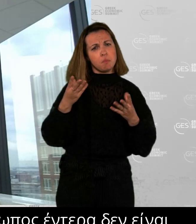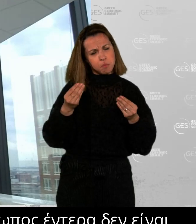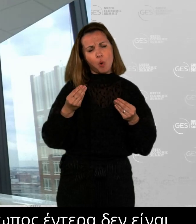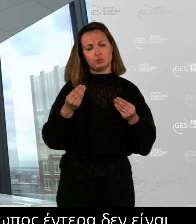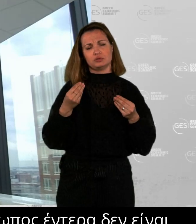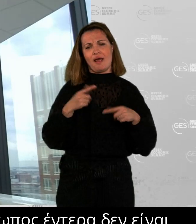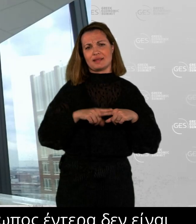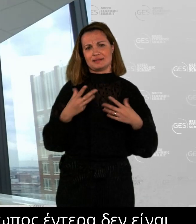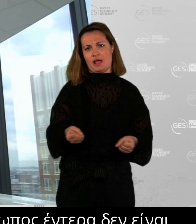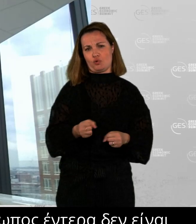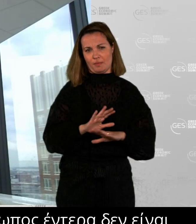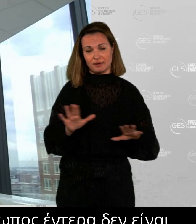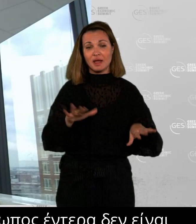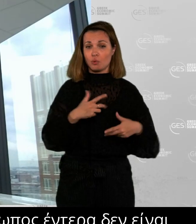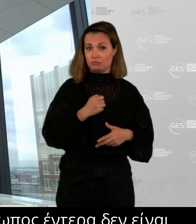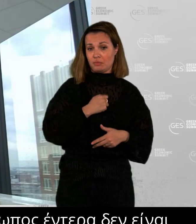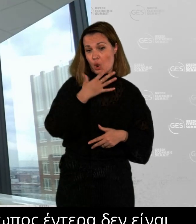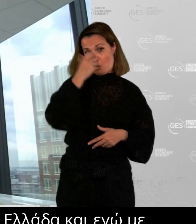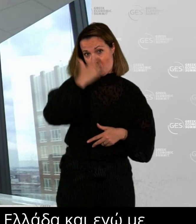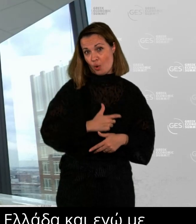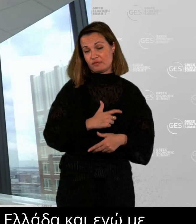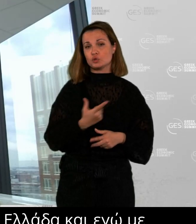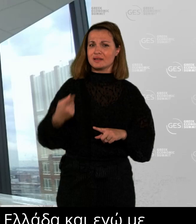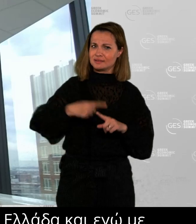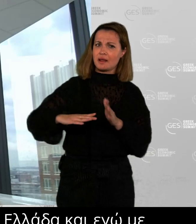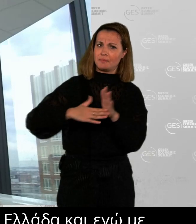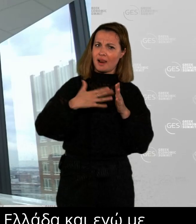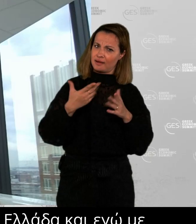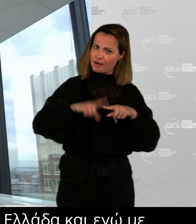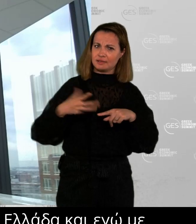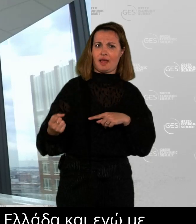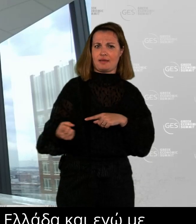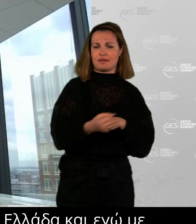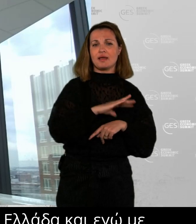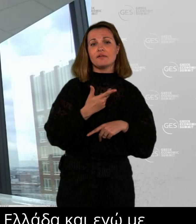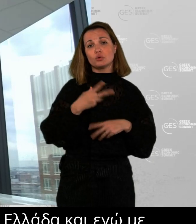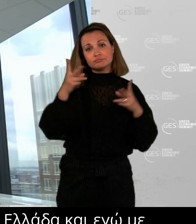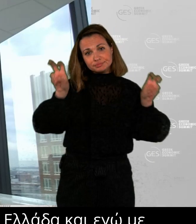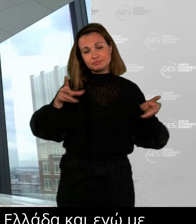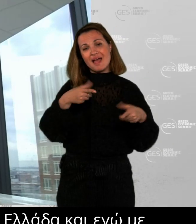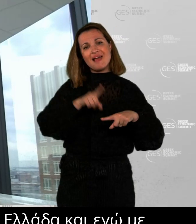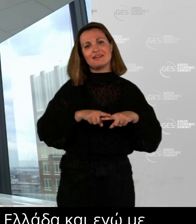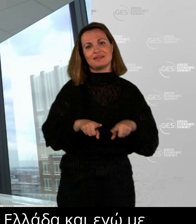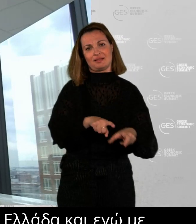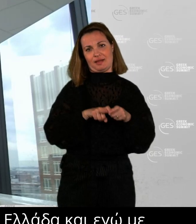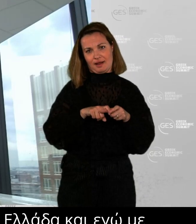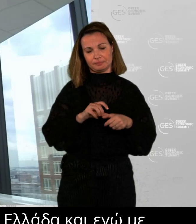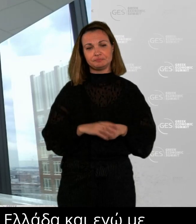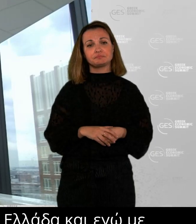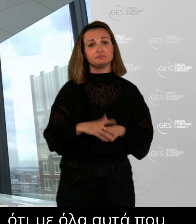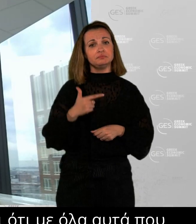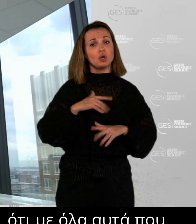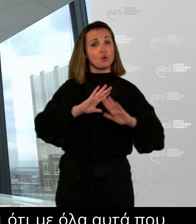Έλληνας, με θεωρούν ελληνική εταιρεία. Και το δεύτερο είναι ότι με όλα αυτά που κάνουμε θα συνεισφέρουμε,